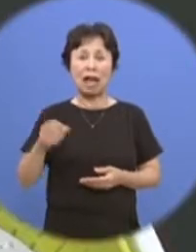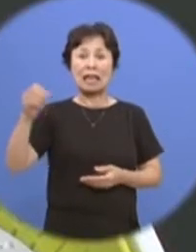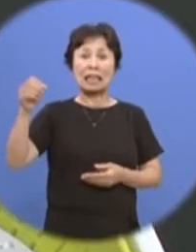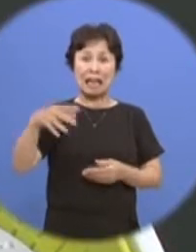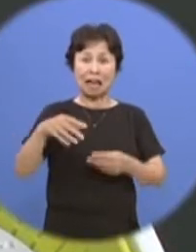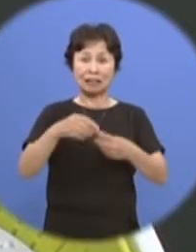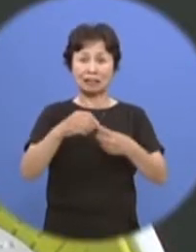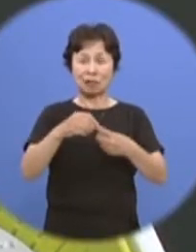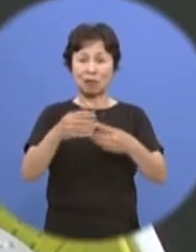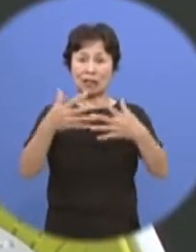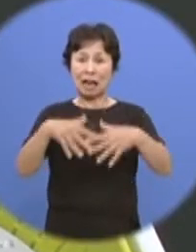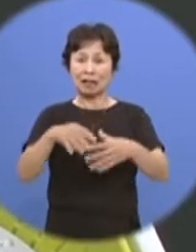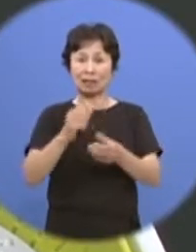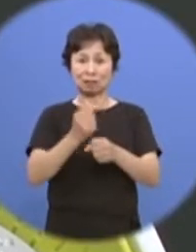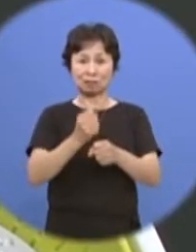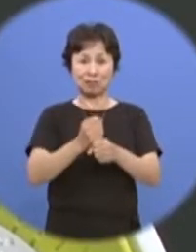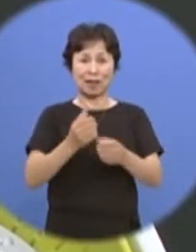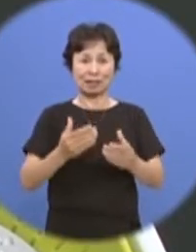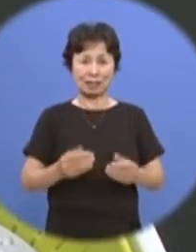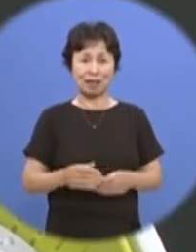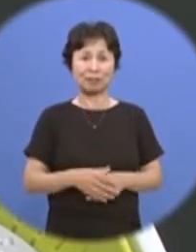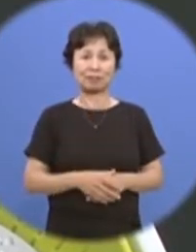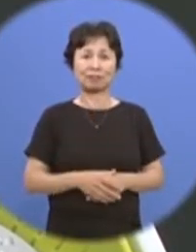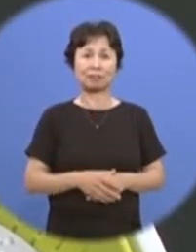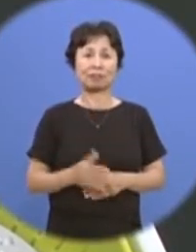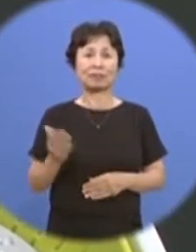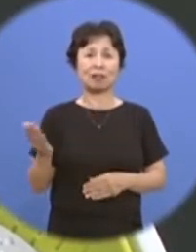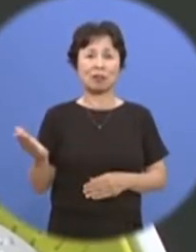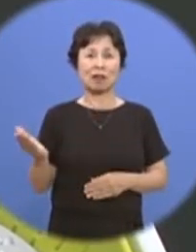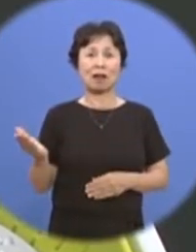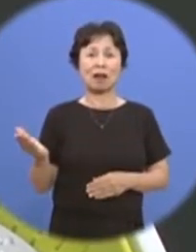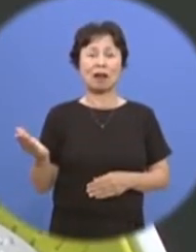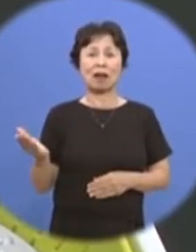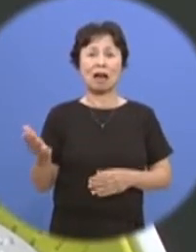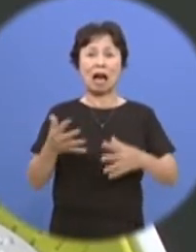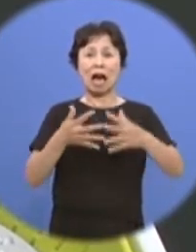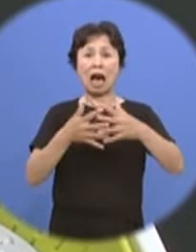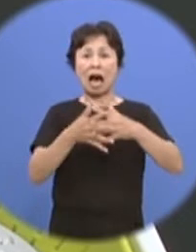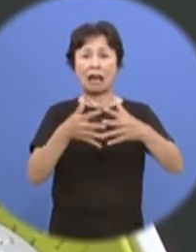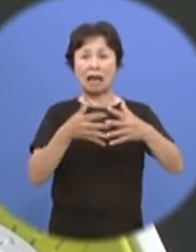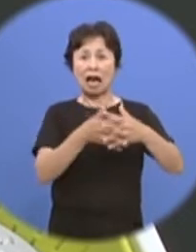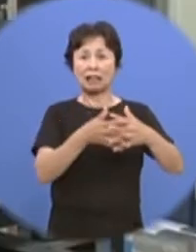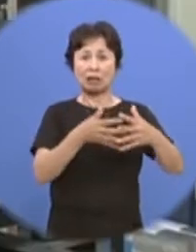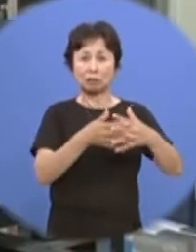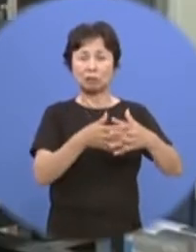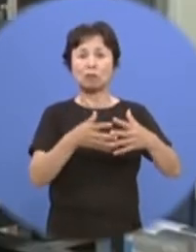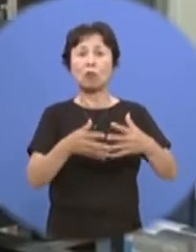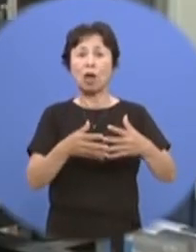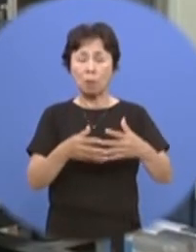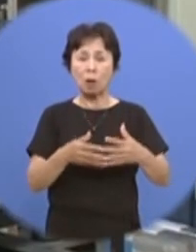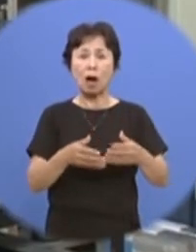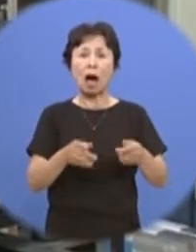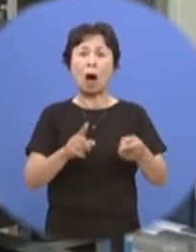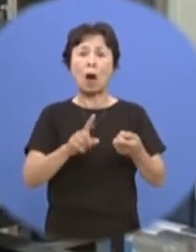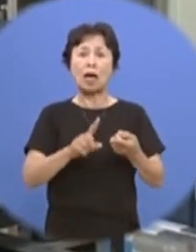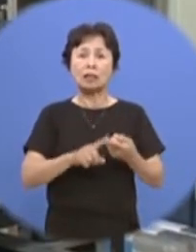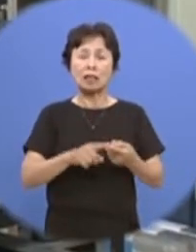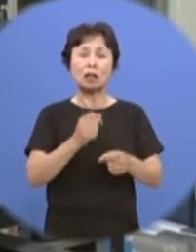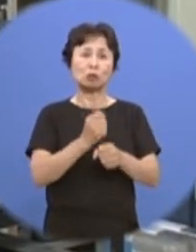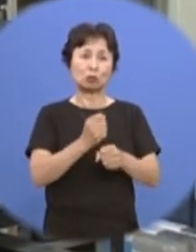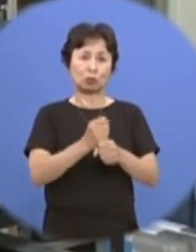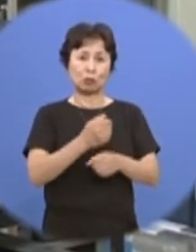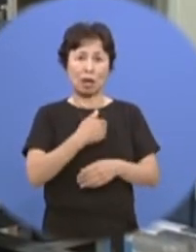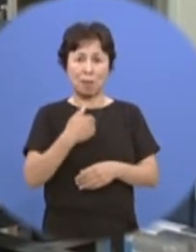。外観形状はもちろんですけども、こういった機構も合わせてこう検討することができるの